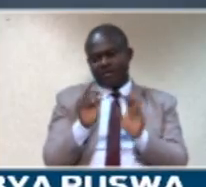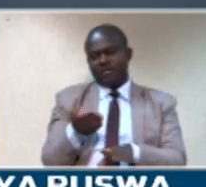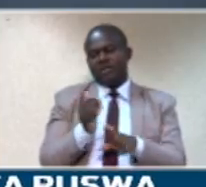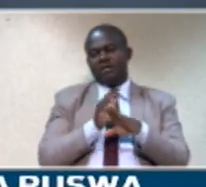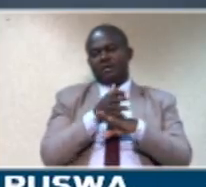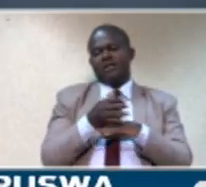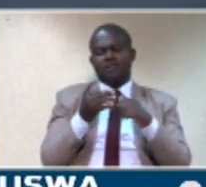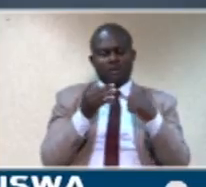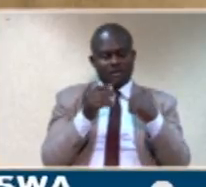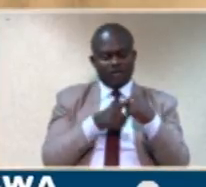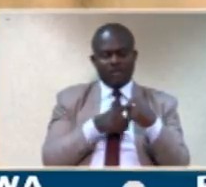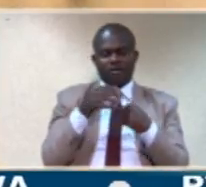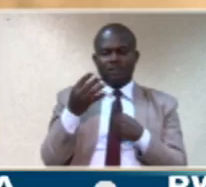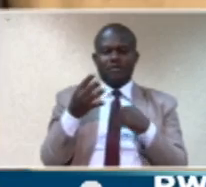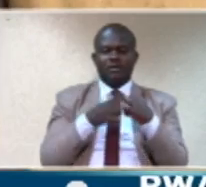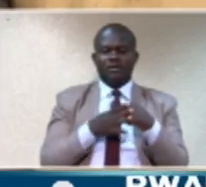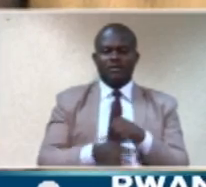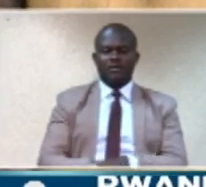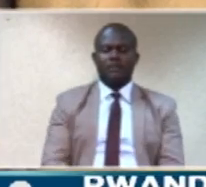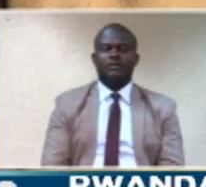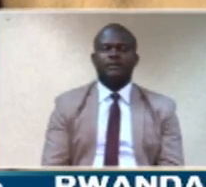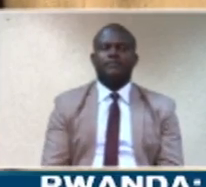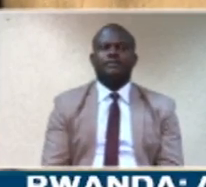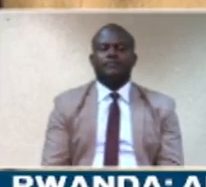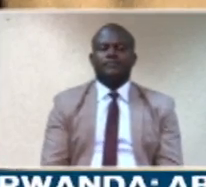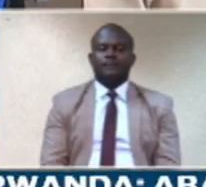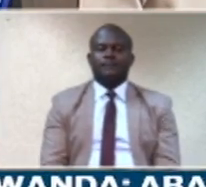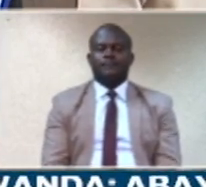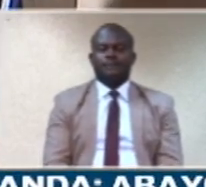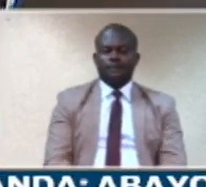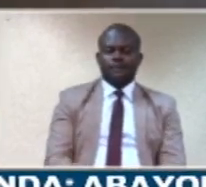649. Fiston Felix Abineza, i Kigali.